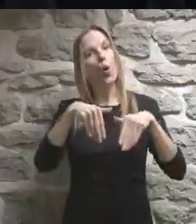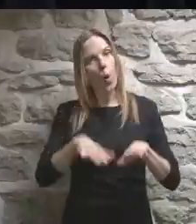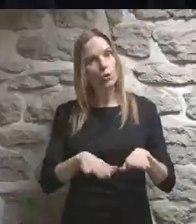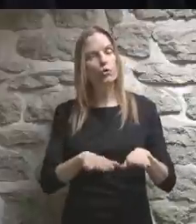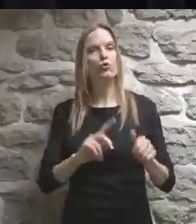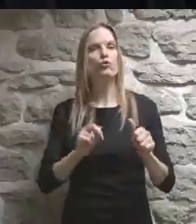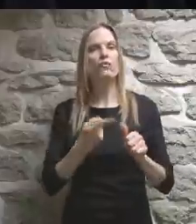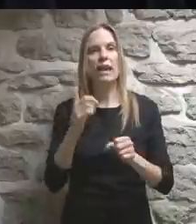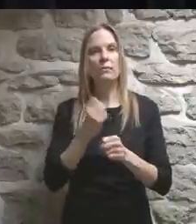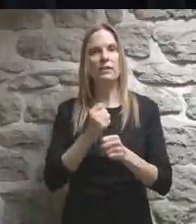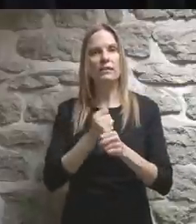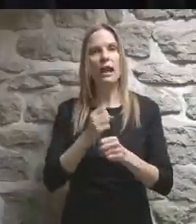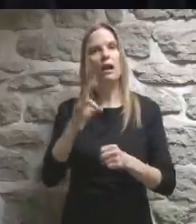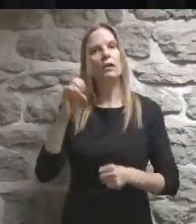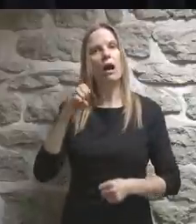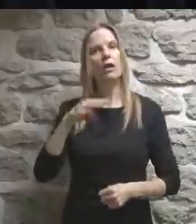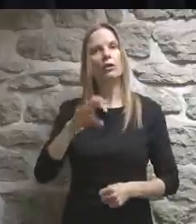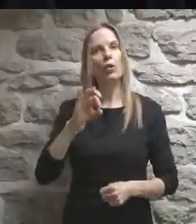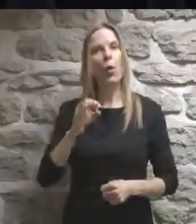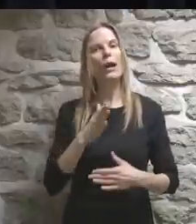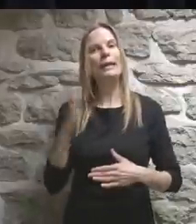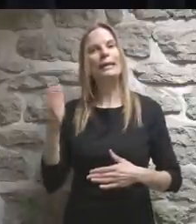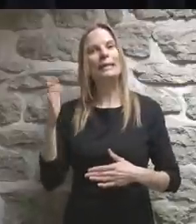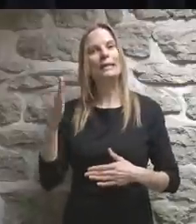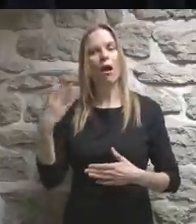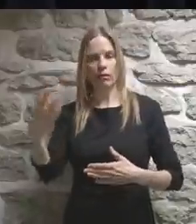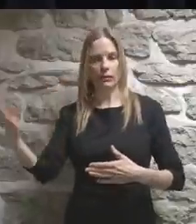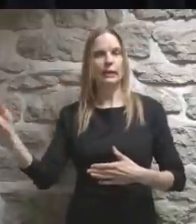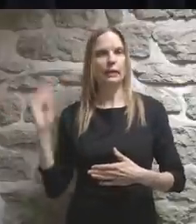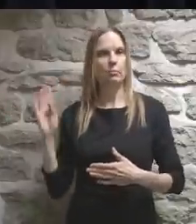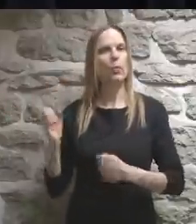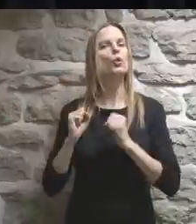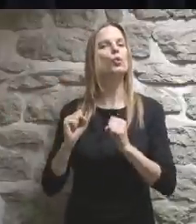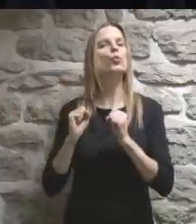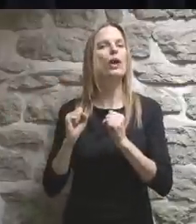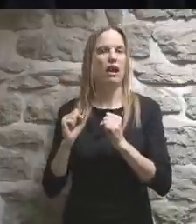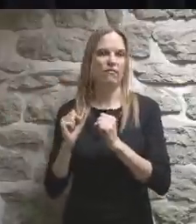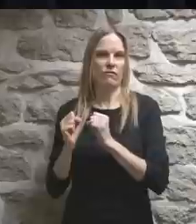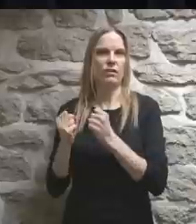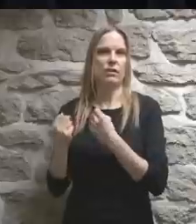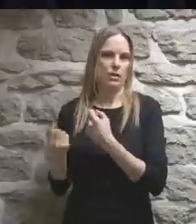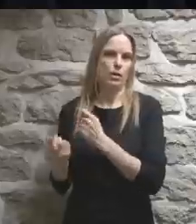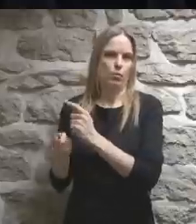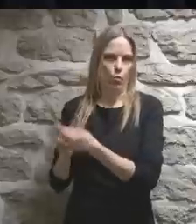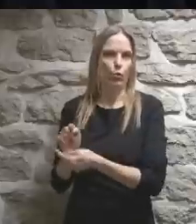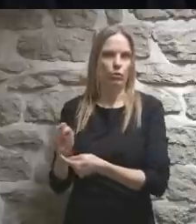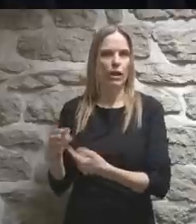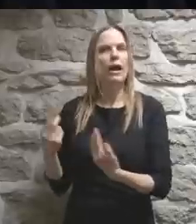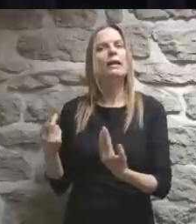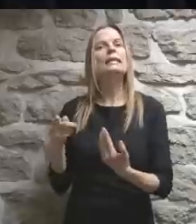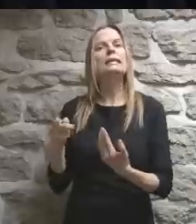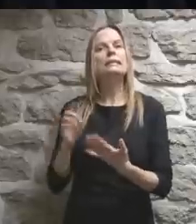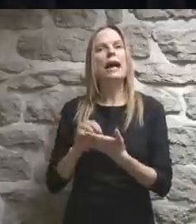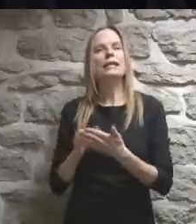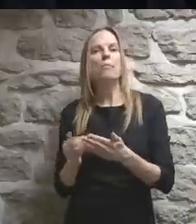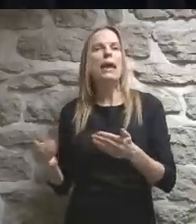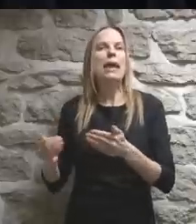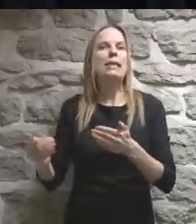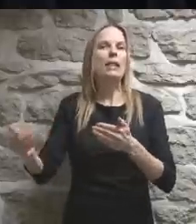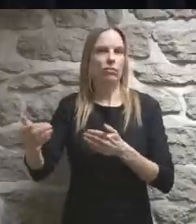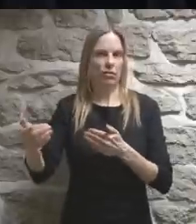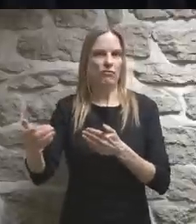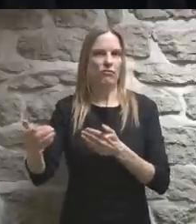tugevdada siis NATO ida tiiba. See on preventatiivne samm, see ei tähenda seda,